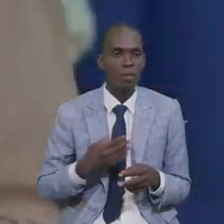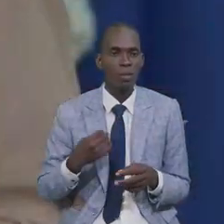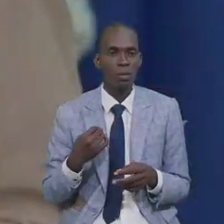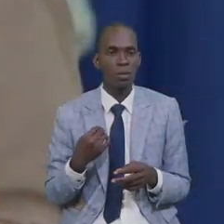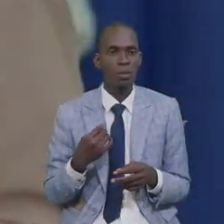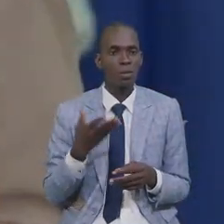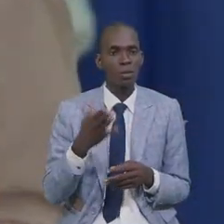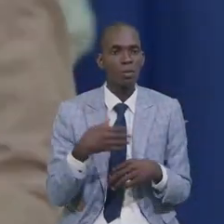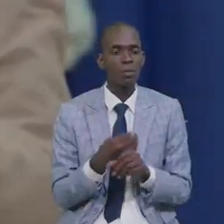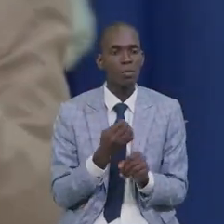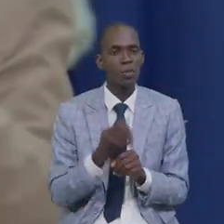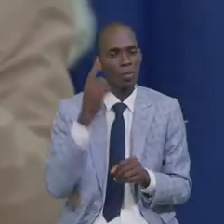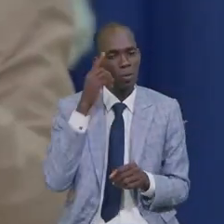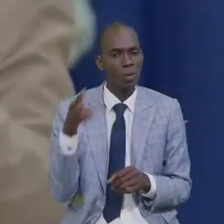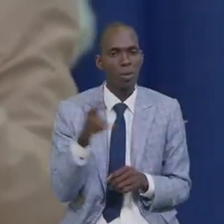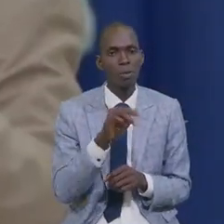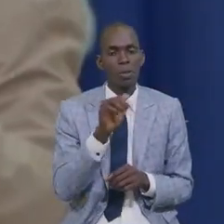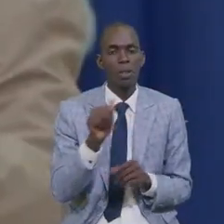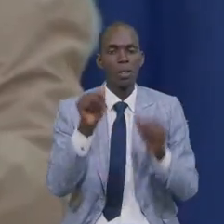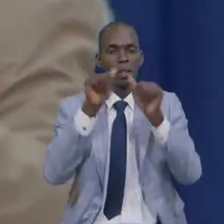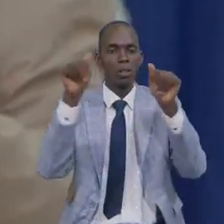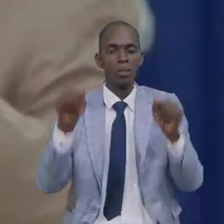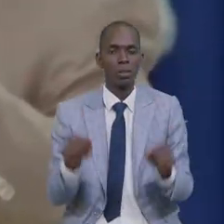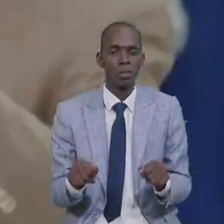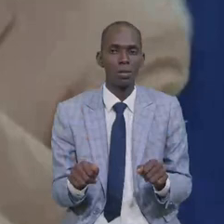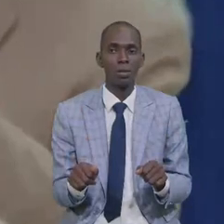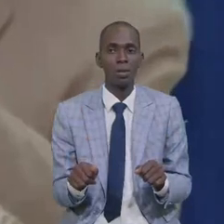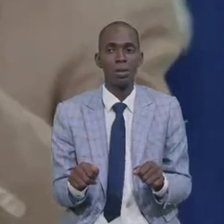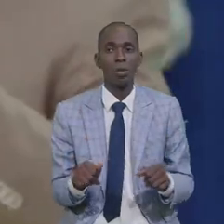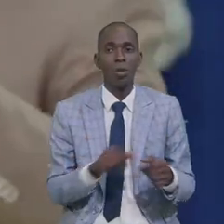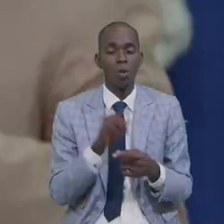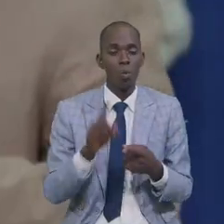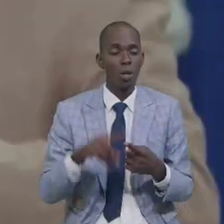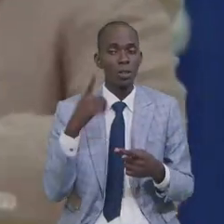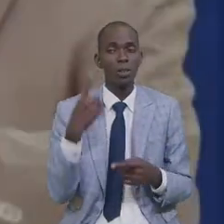Ce fut là que l'Éternel donna au peuple des lois et des ordonnances.